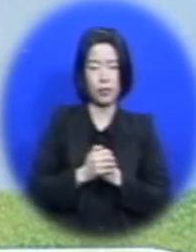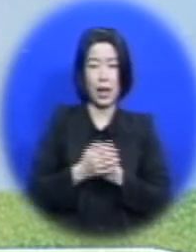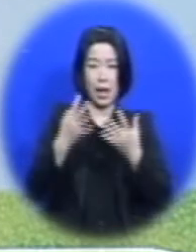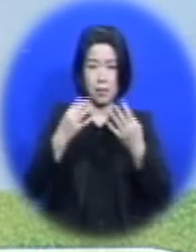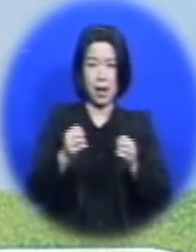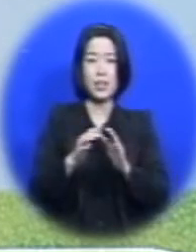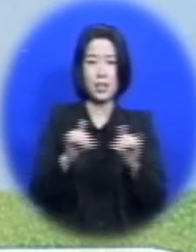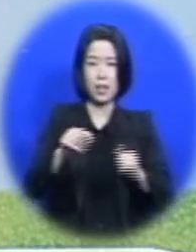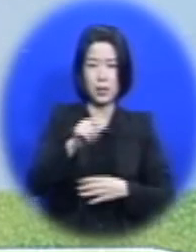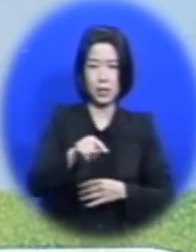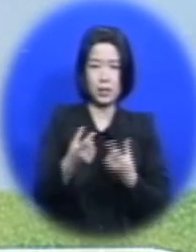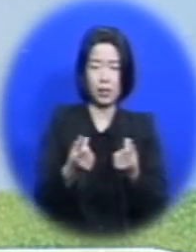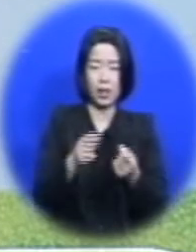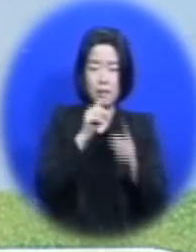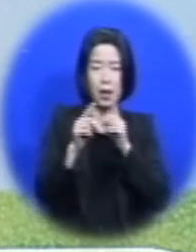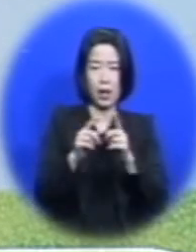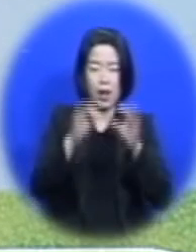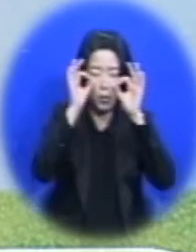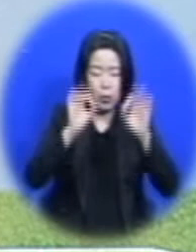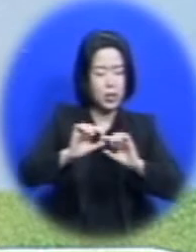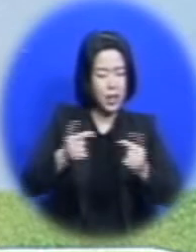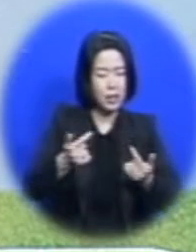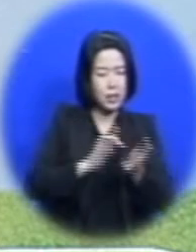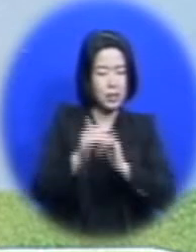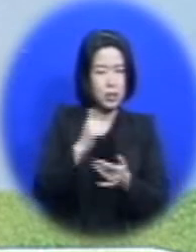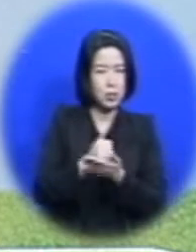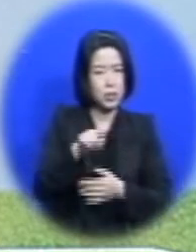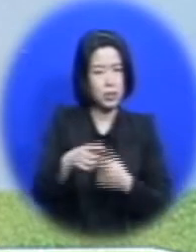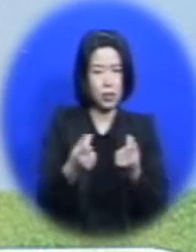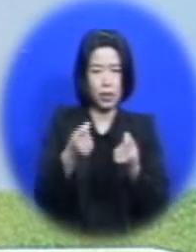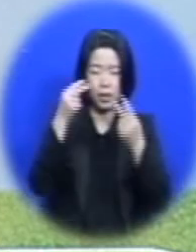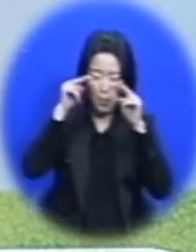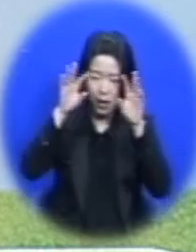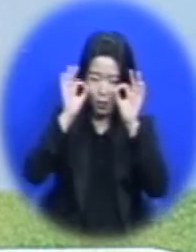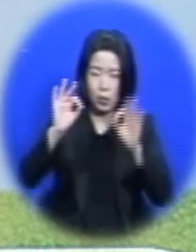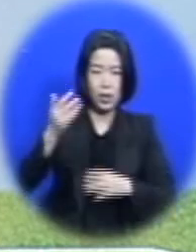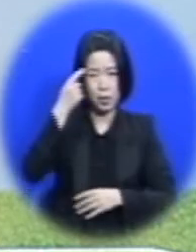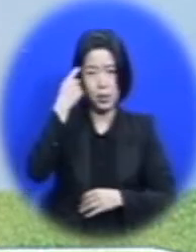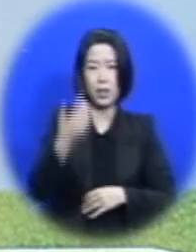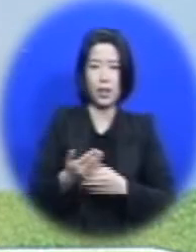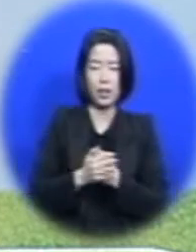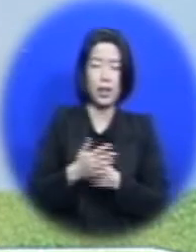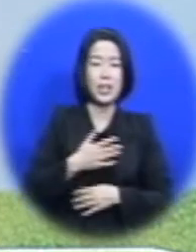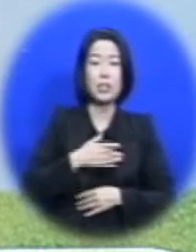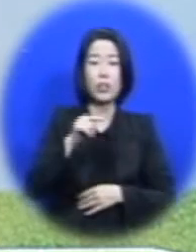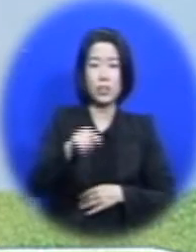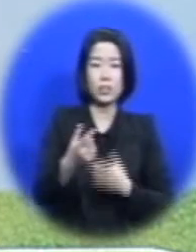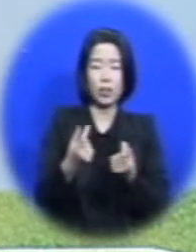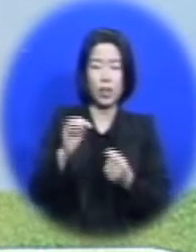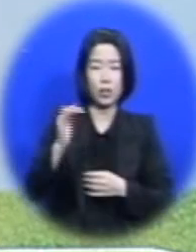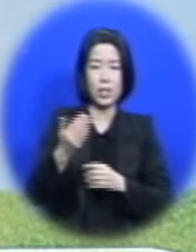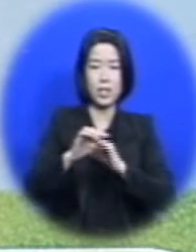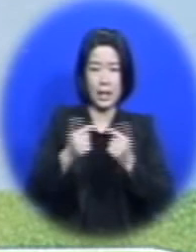많은 분들이 그렇게 말합니다 어떻게 보이지 않는 예수님을 그렇게 바라 보게 됩니까 저는 그렇게 되지 않는